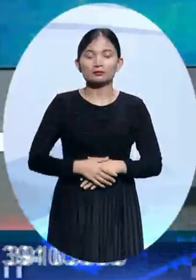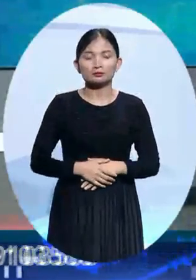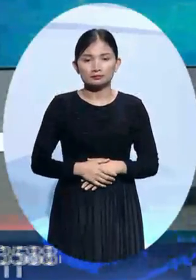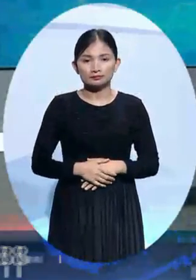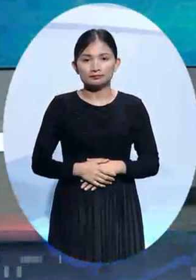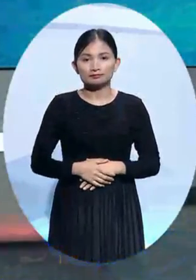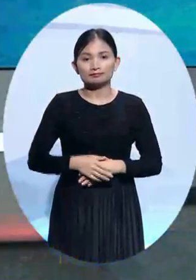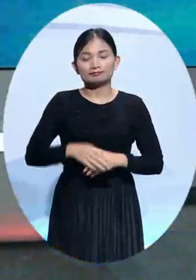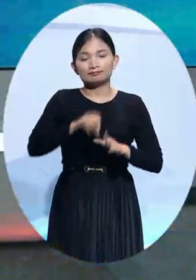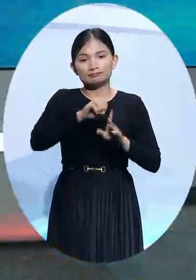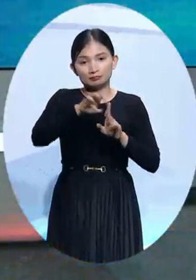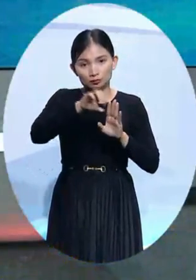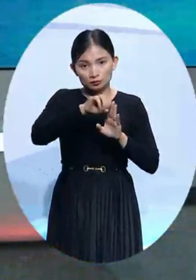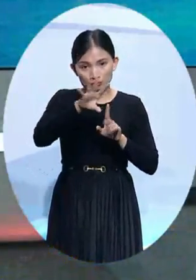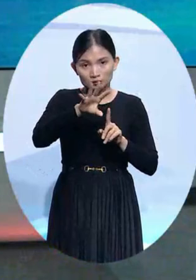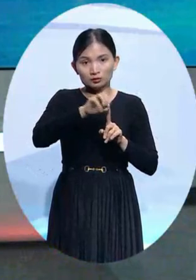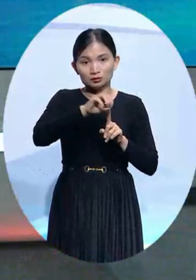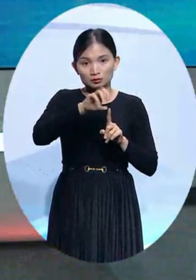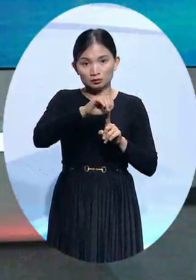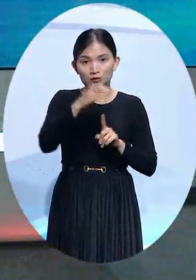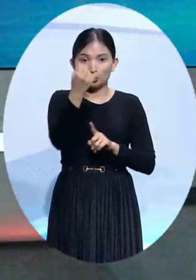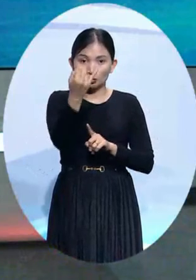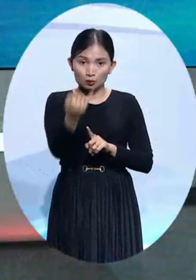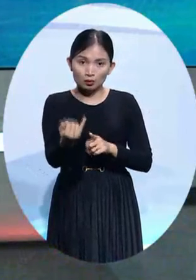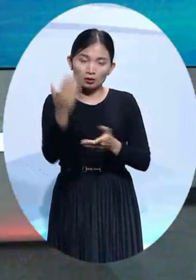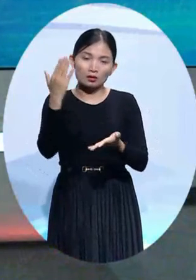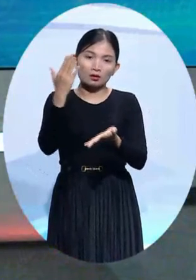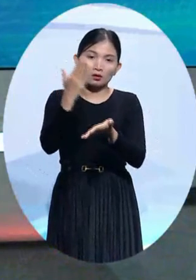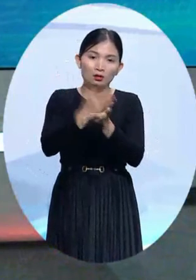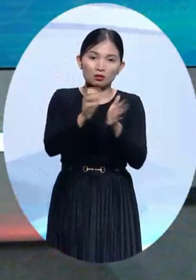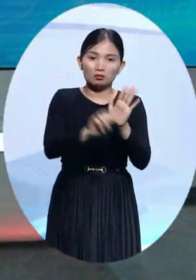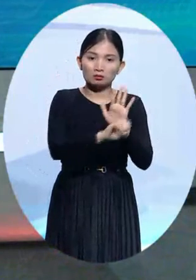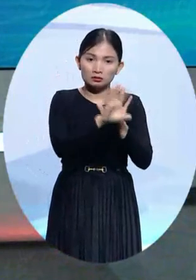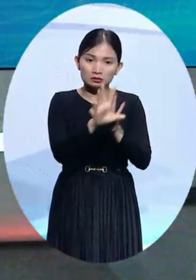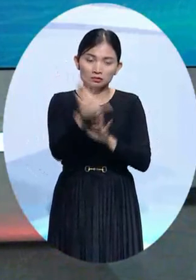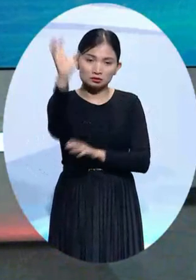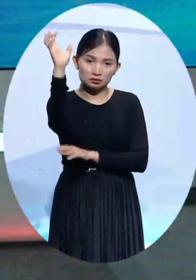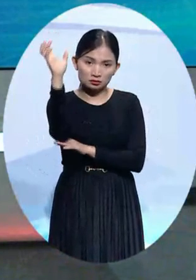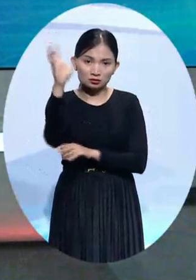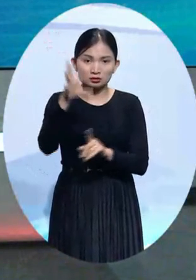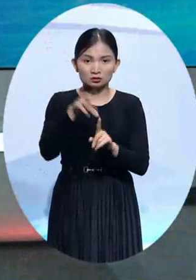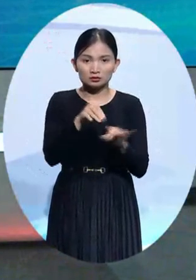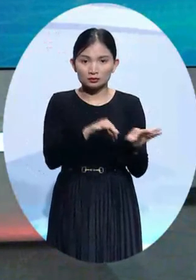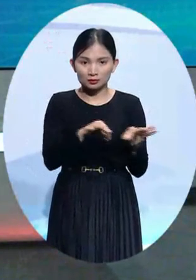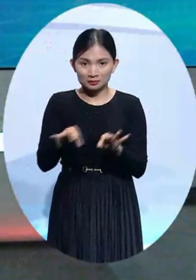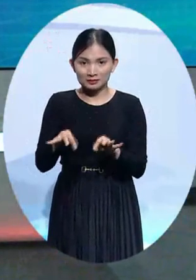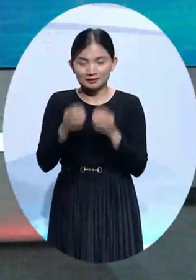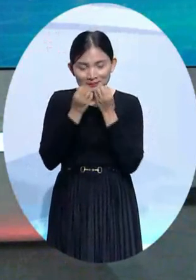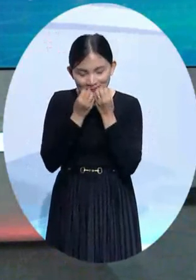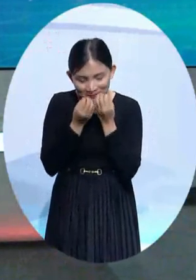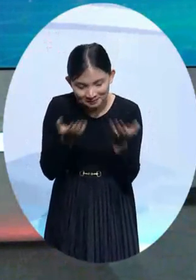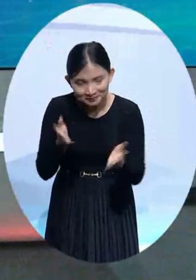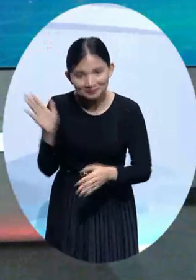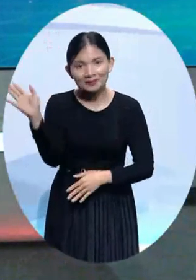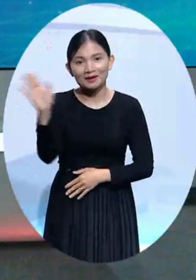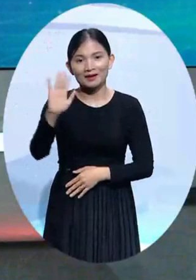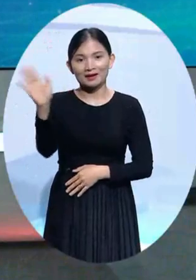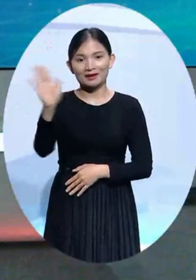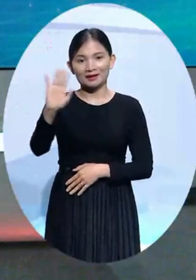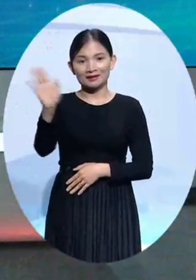Thông tin vừa rồi cũng đã khép lại bản tin buổi trưa của Đài Truyền hình Thành phố Hồ Chí Minh. Chân thành cảm ơn sự quan tâm theo dõi của quý vị. Xin kính chào tạm biệt.